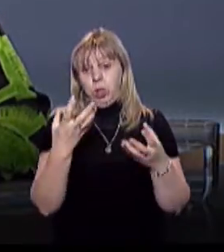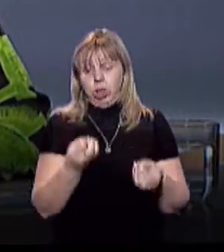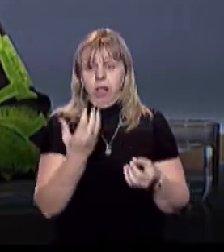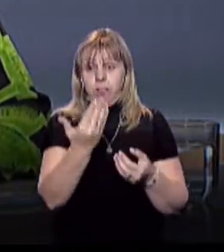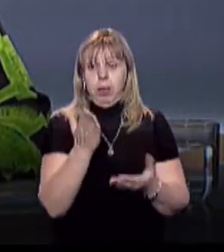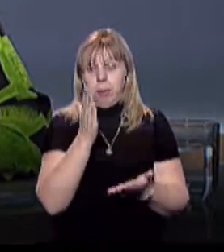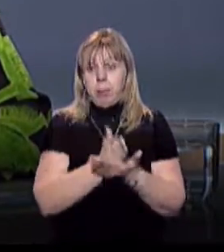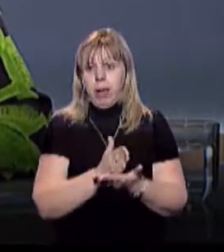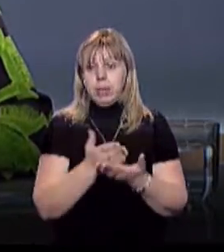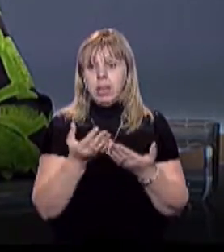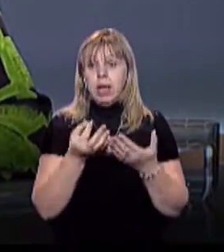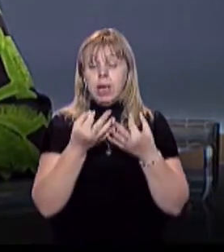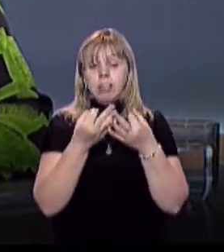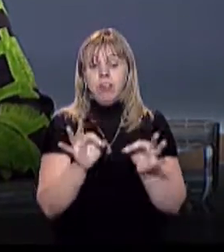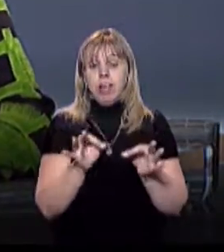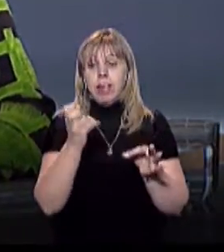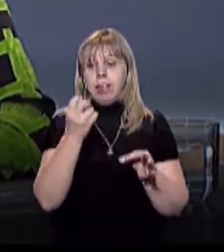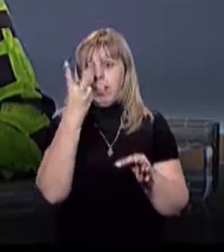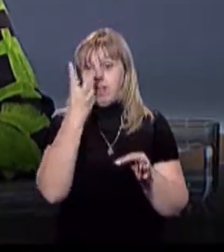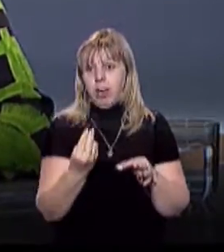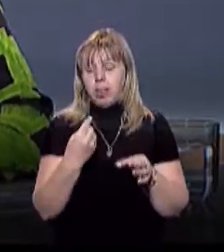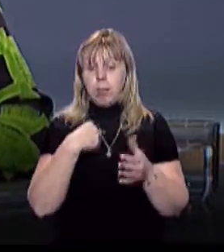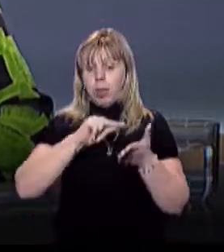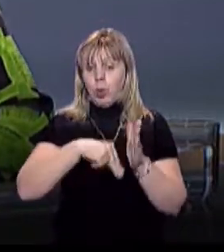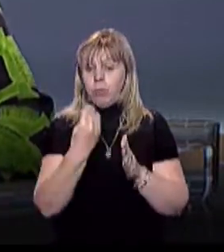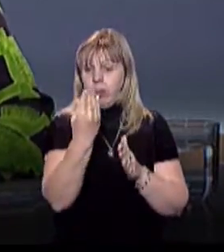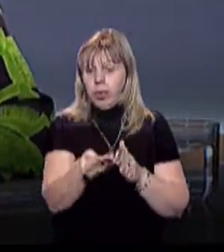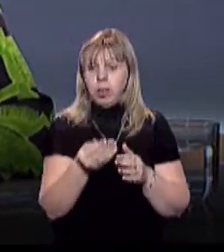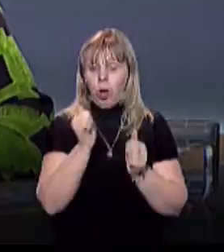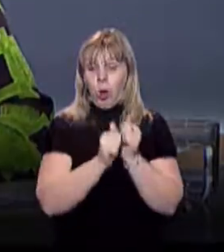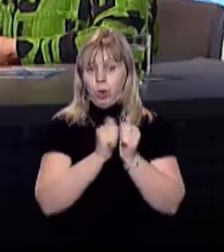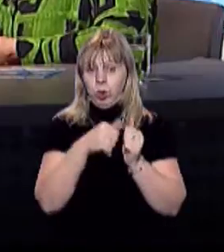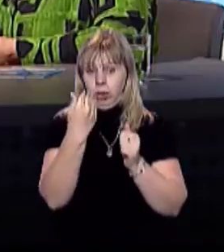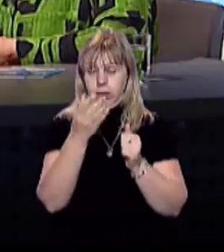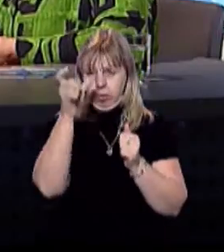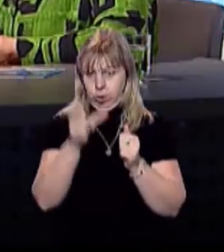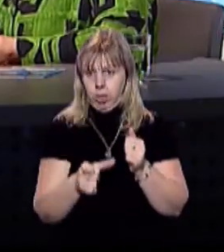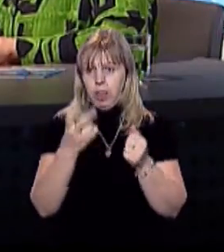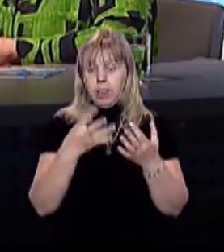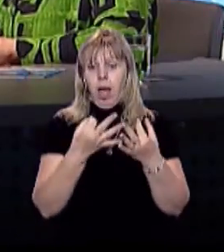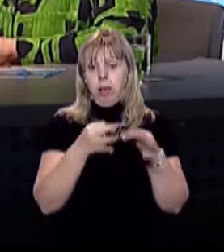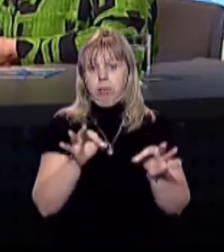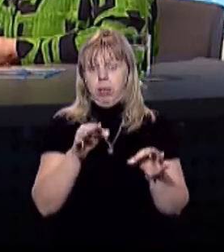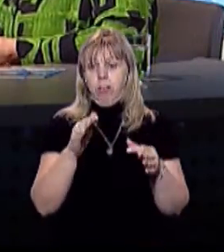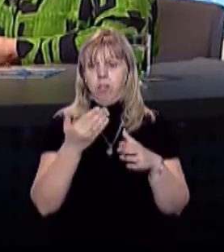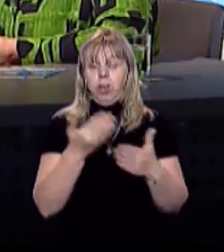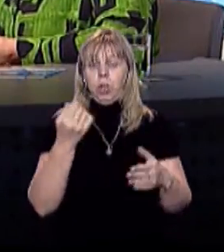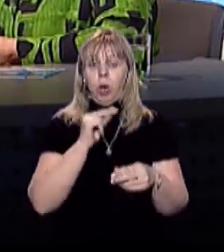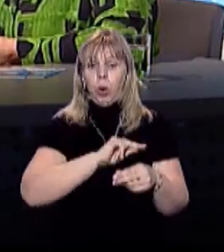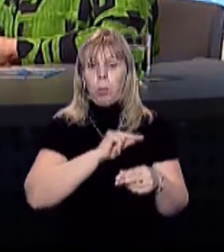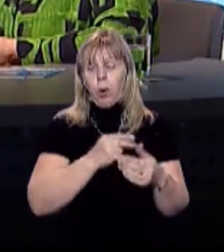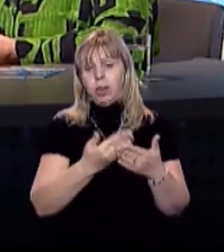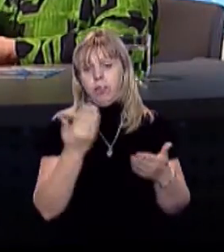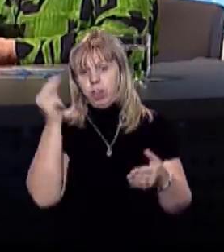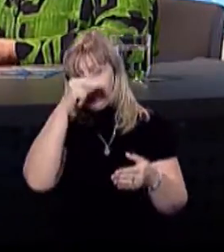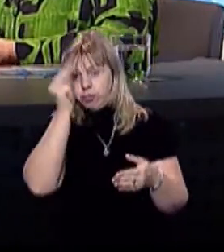маєте звільнення на 2 дні. Ми видаємо довідку, надається кожному донору на звільнення від роботи або від служби,